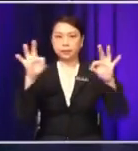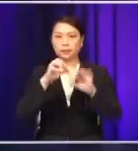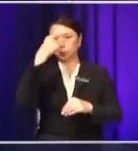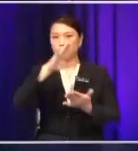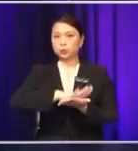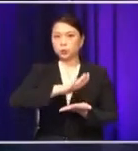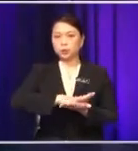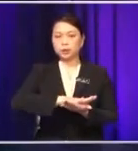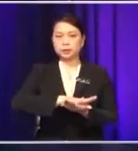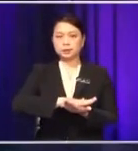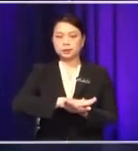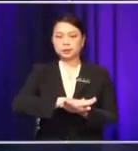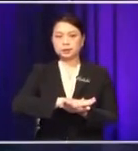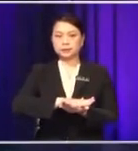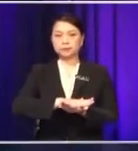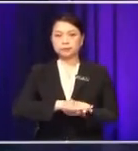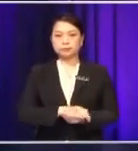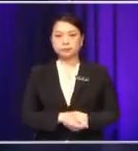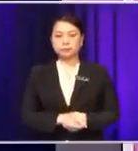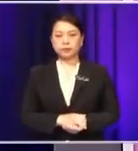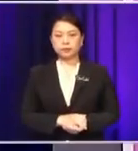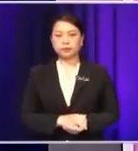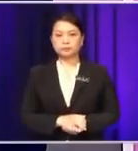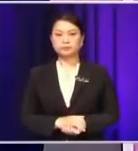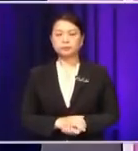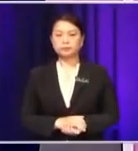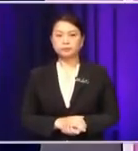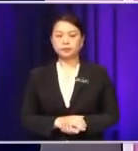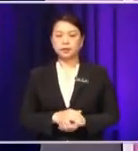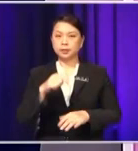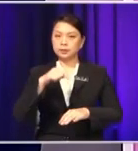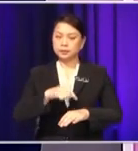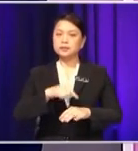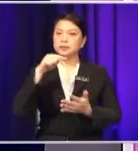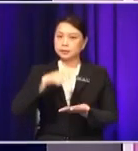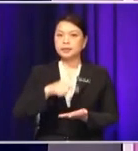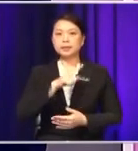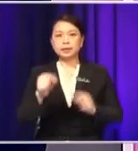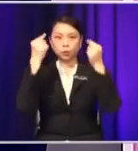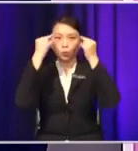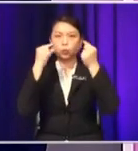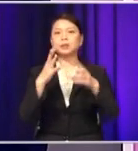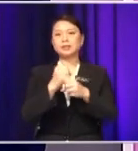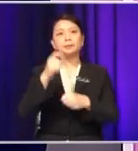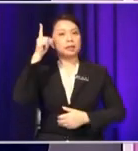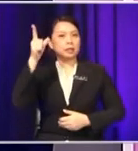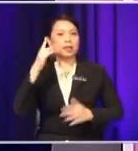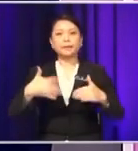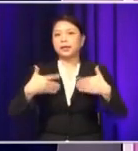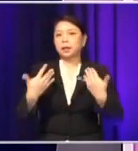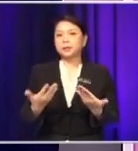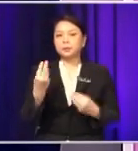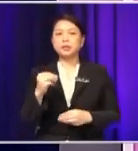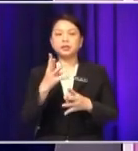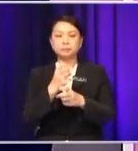tadi dalam segmen sebelum tadi, di sinilah guru-guru dapat melihat bagaimana mereka nak buat